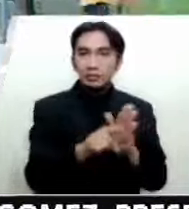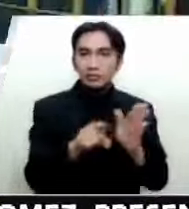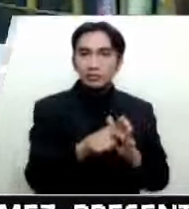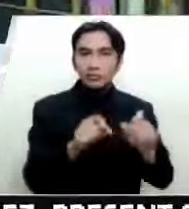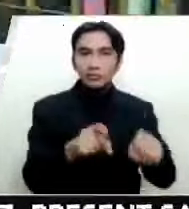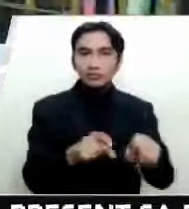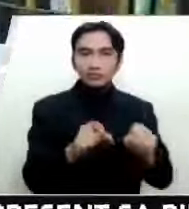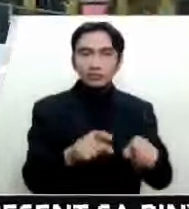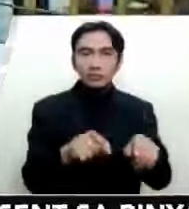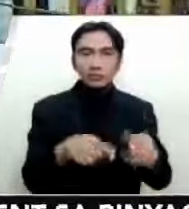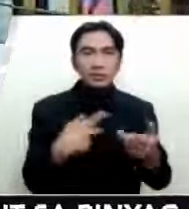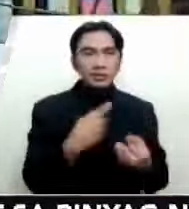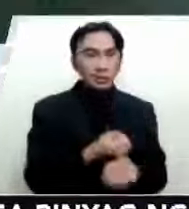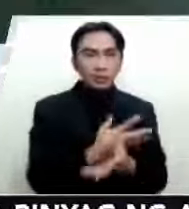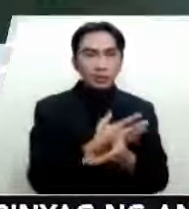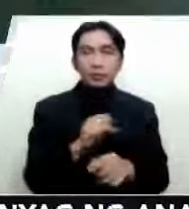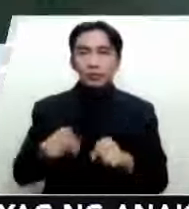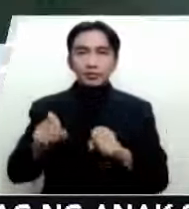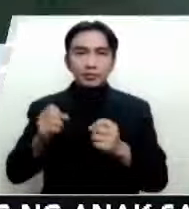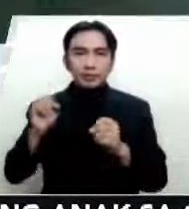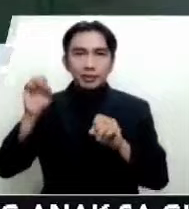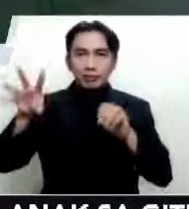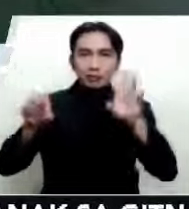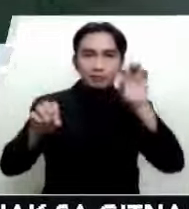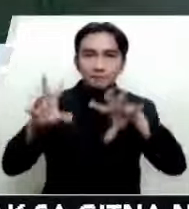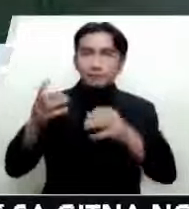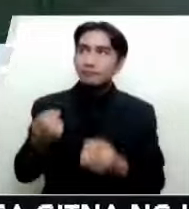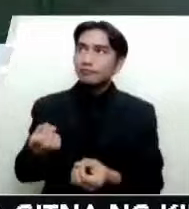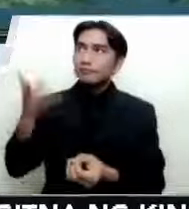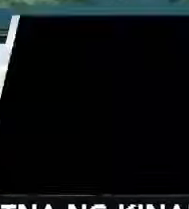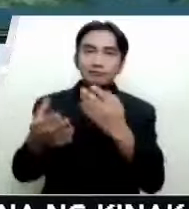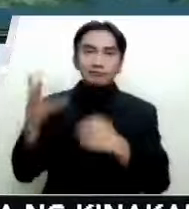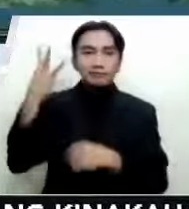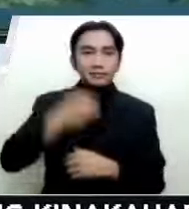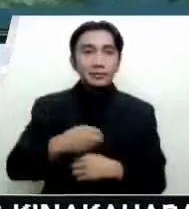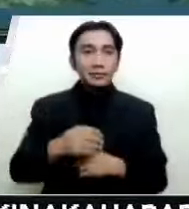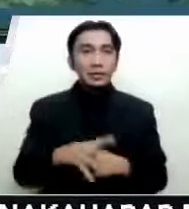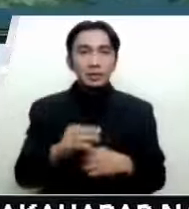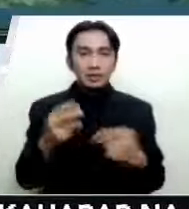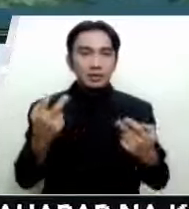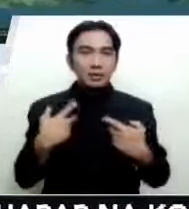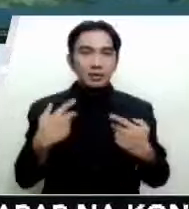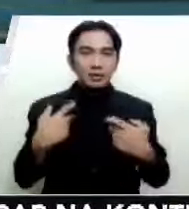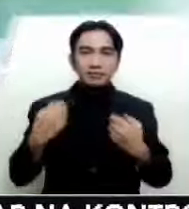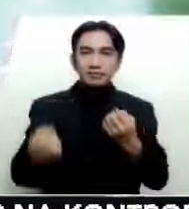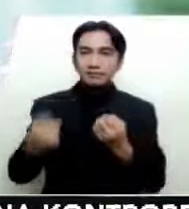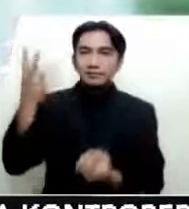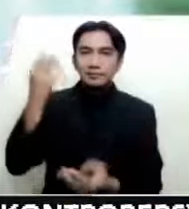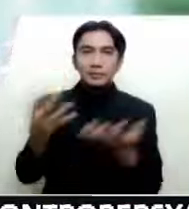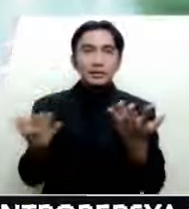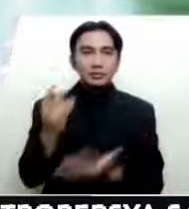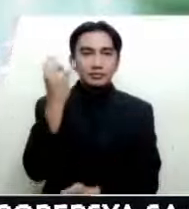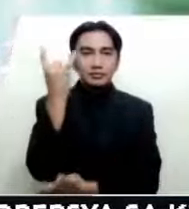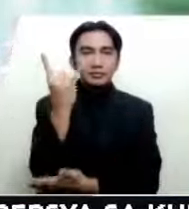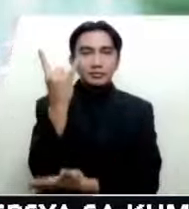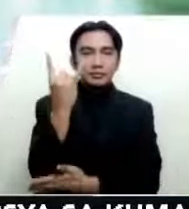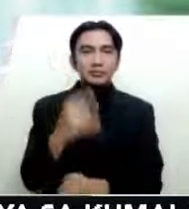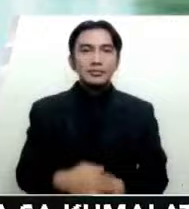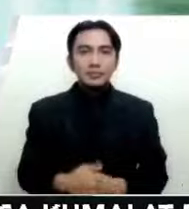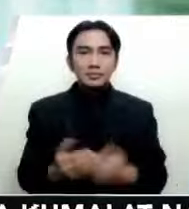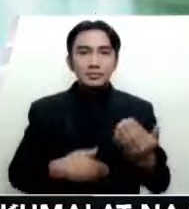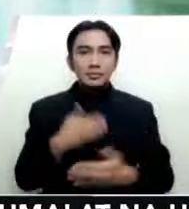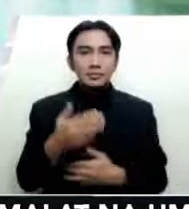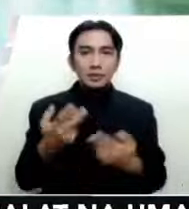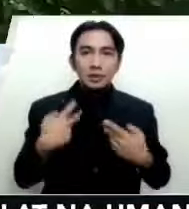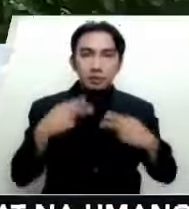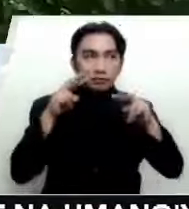papayagan. Magkakaroon din ng New Year's countdown at malaking fireworks display sa Quezon Memorial Circle. May fireworks display din sa